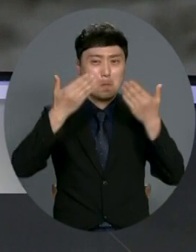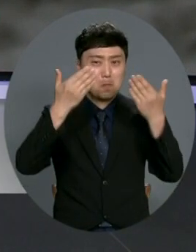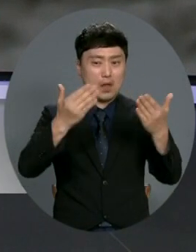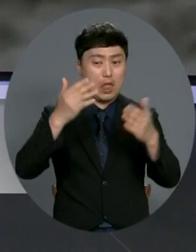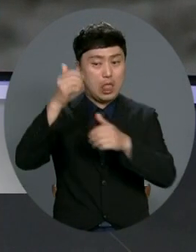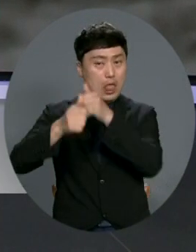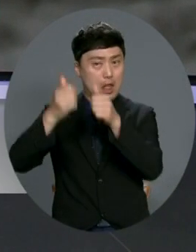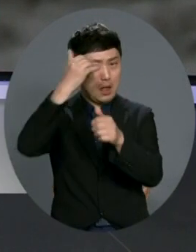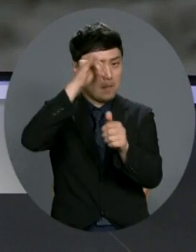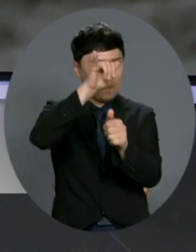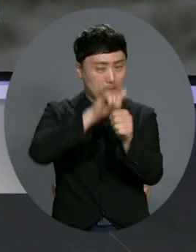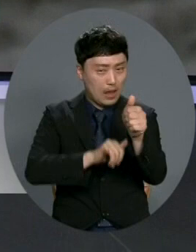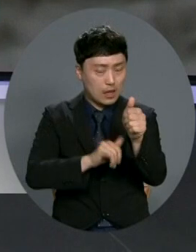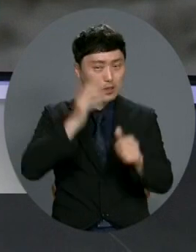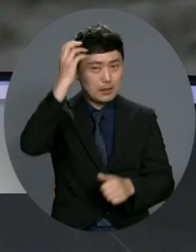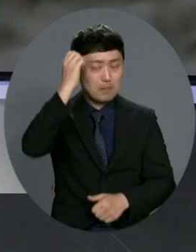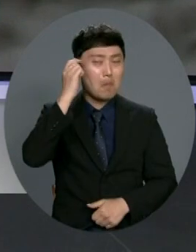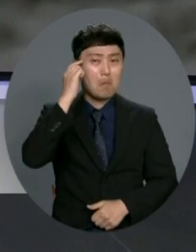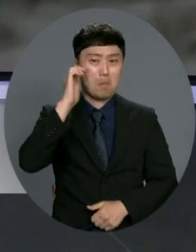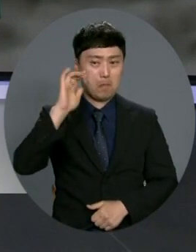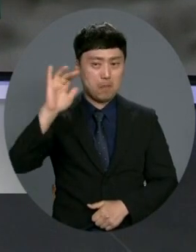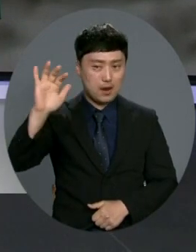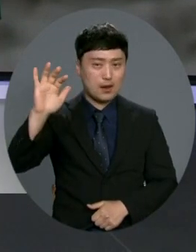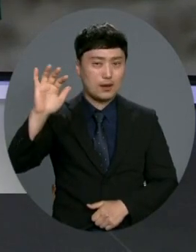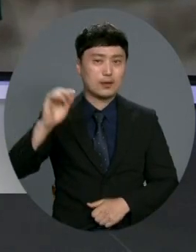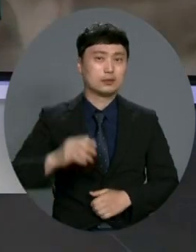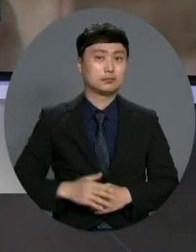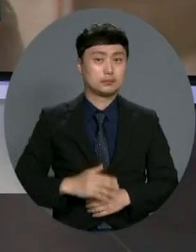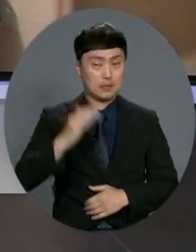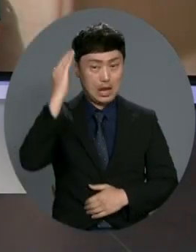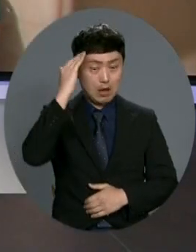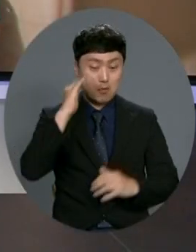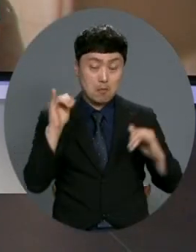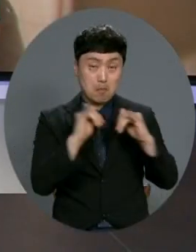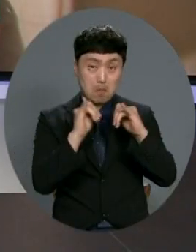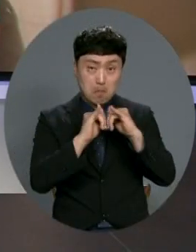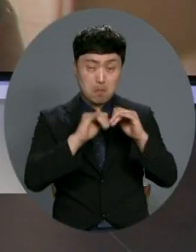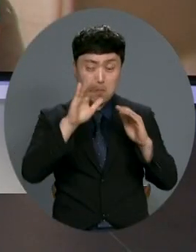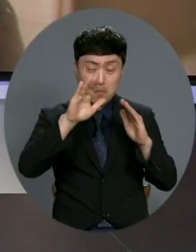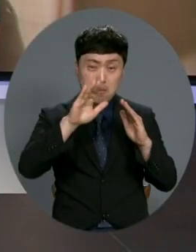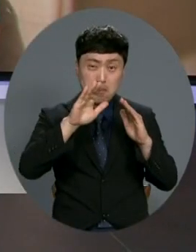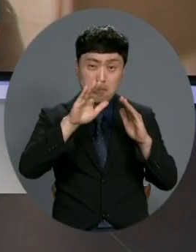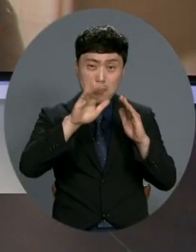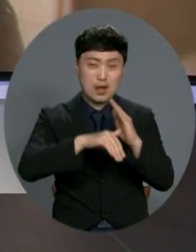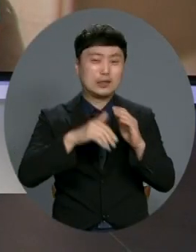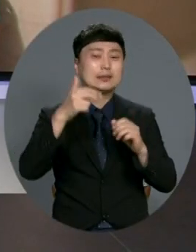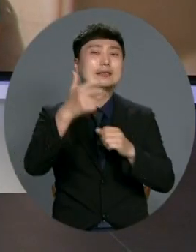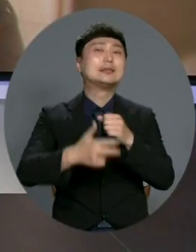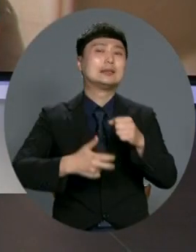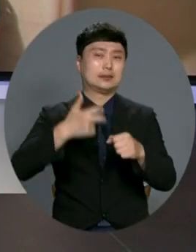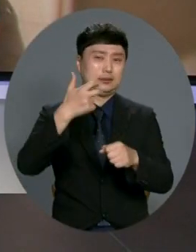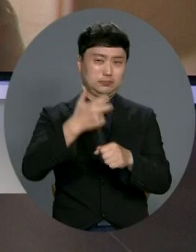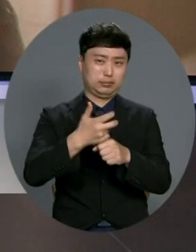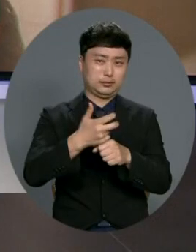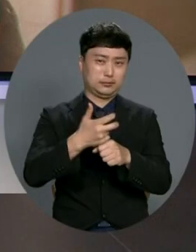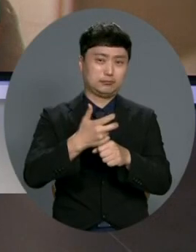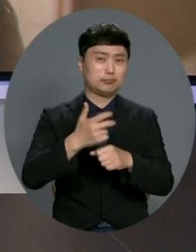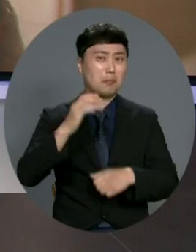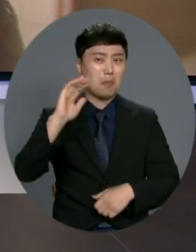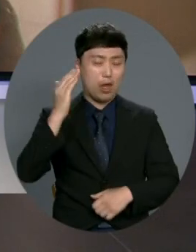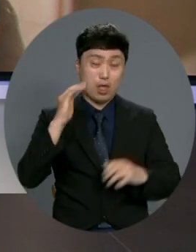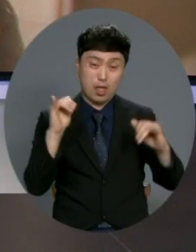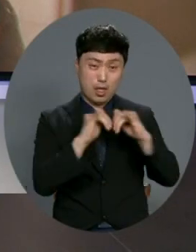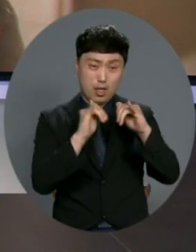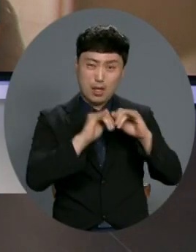숭고한 희생정신을 추모하고 기렸습니다. 한국전쟁이 일어난 지 70년이 더 지나면서 전쟁이 남긴